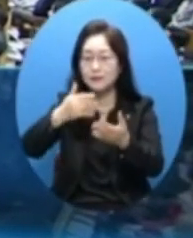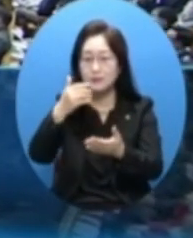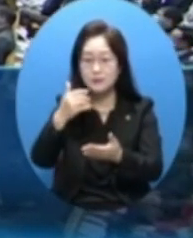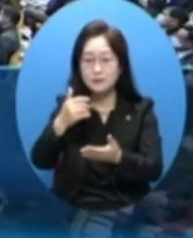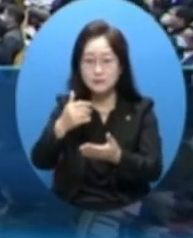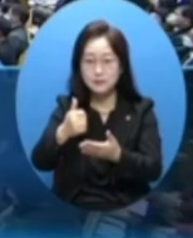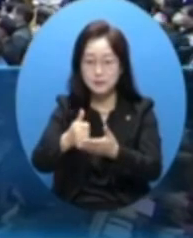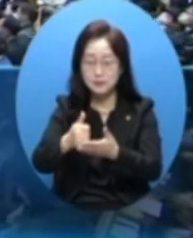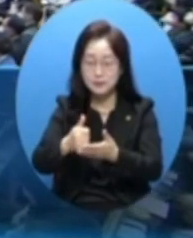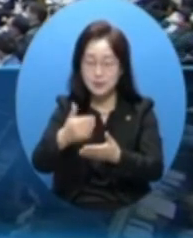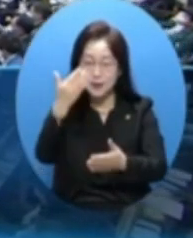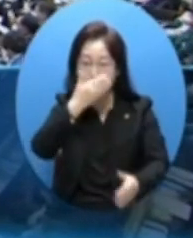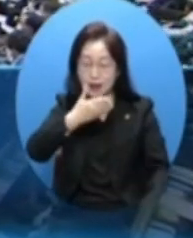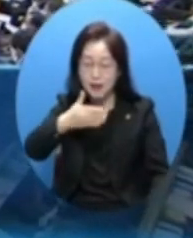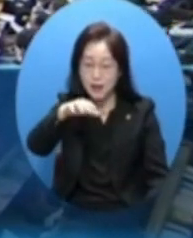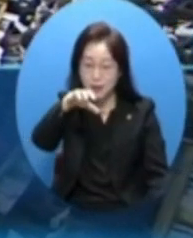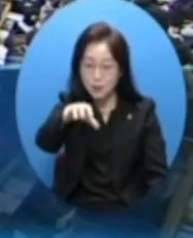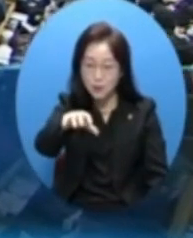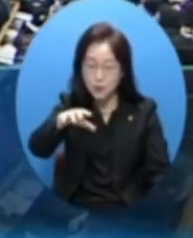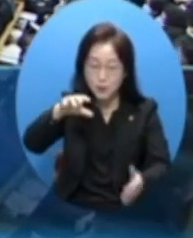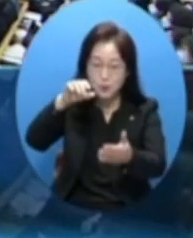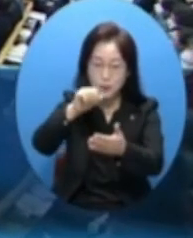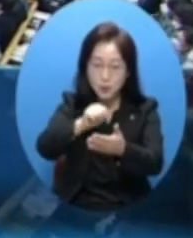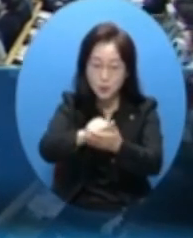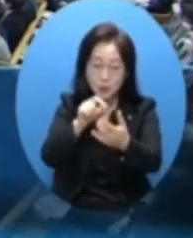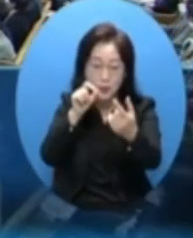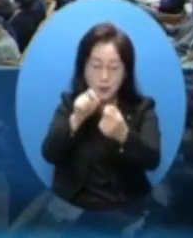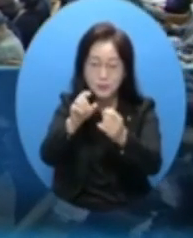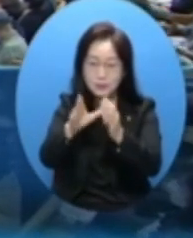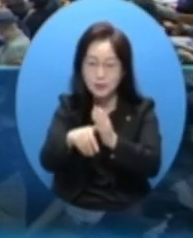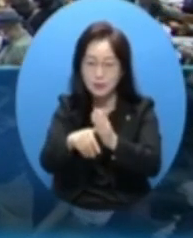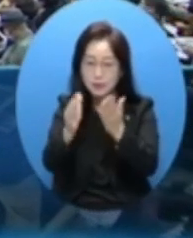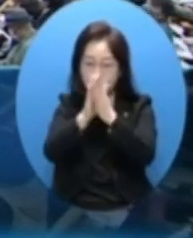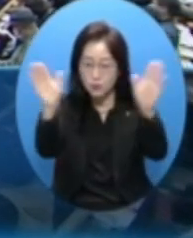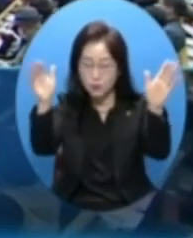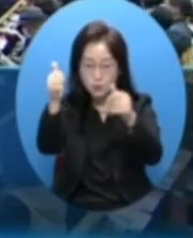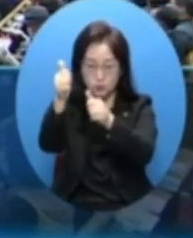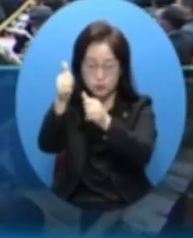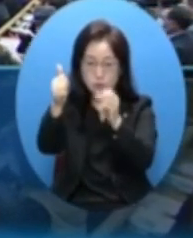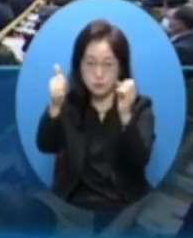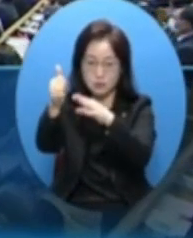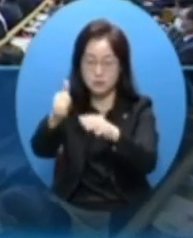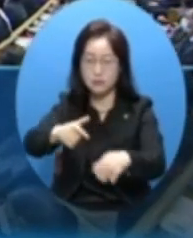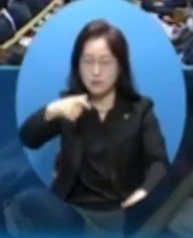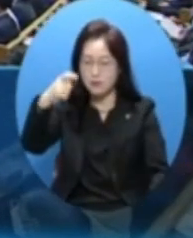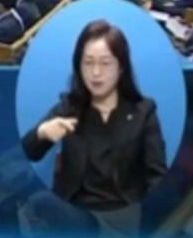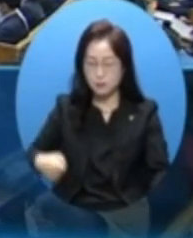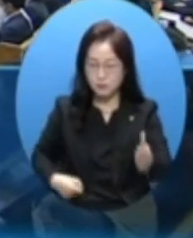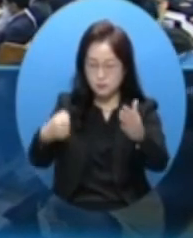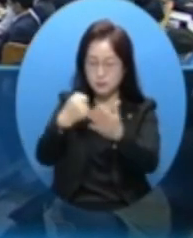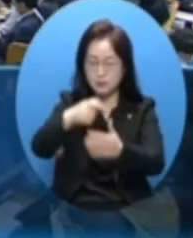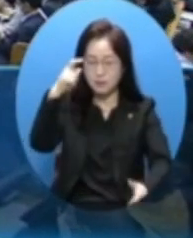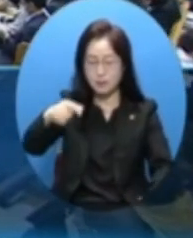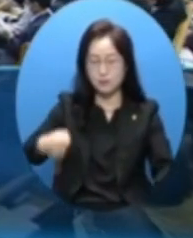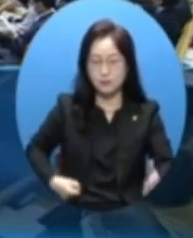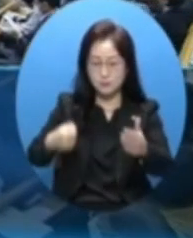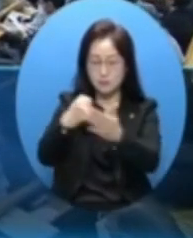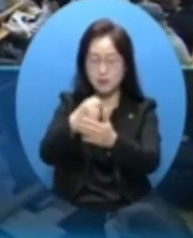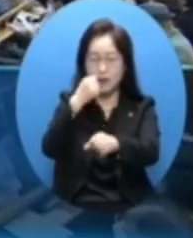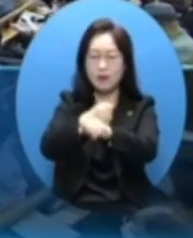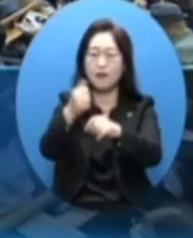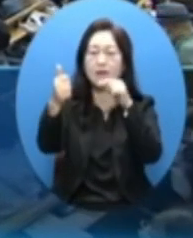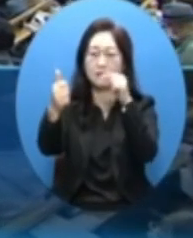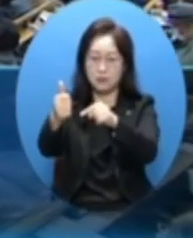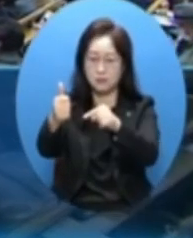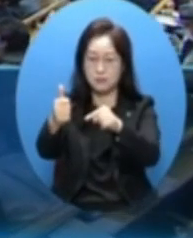가나안 정보를 앞둔 여호수아에게 주신 말씀입니다 강하고 담대하라 강하고 담대하라